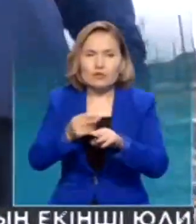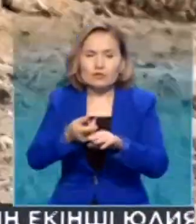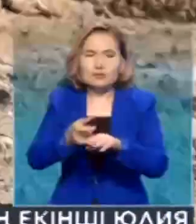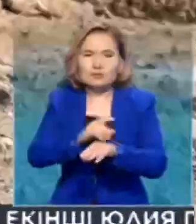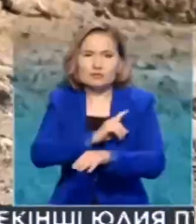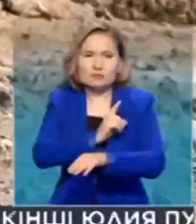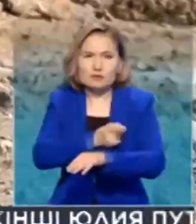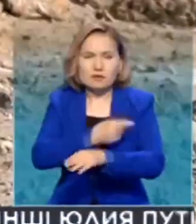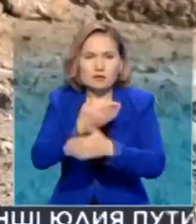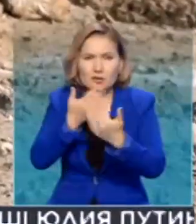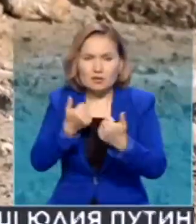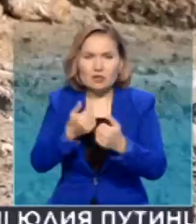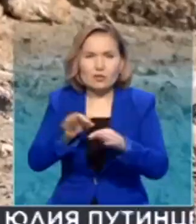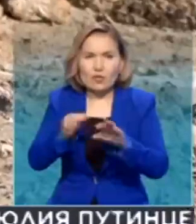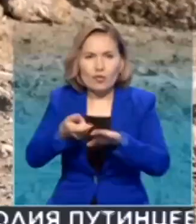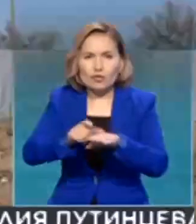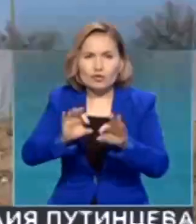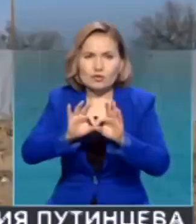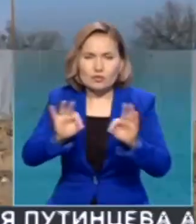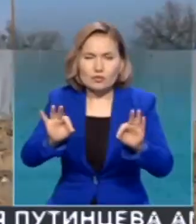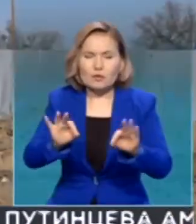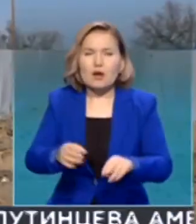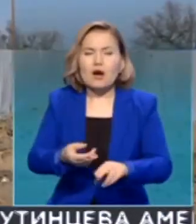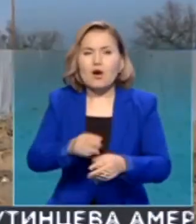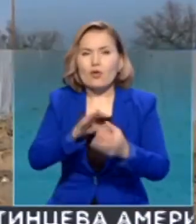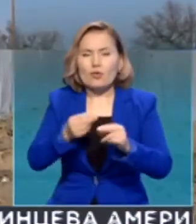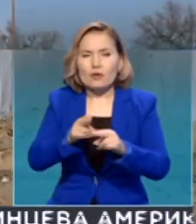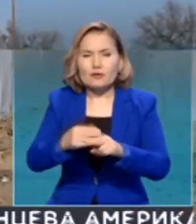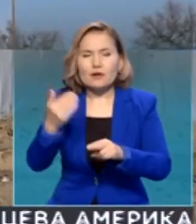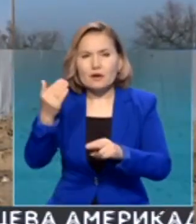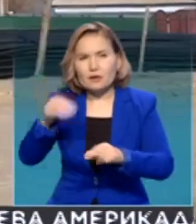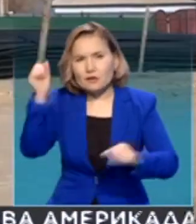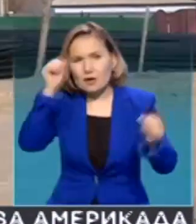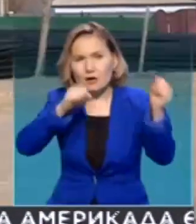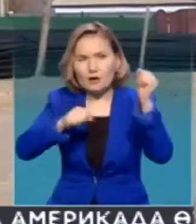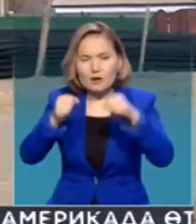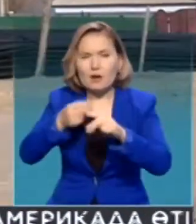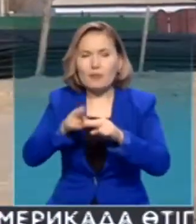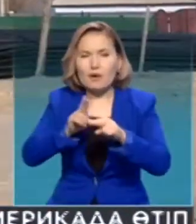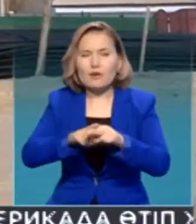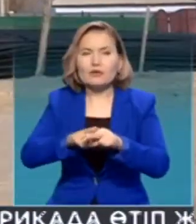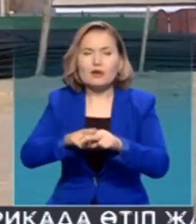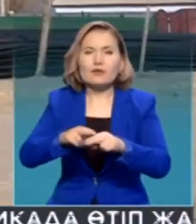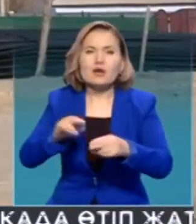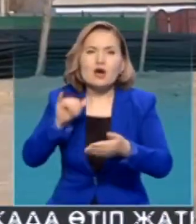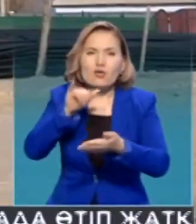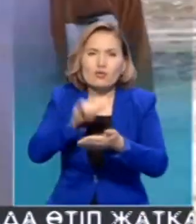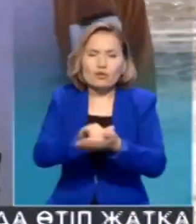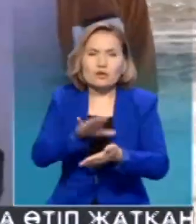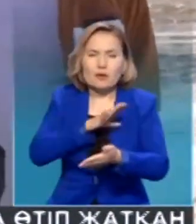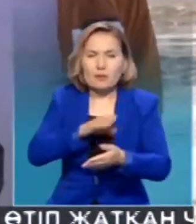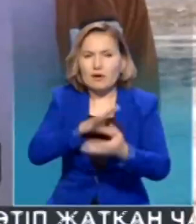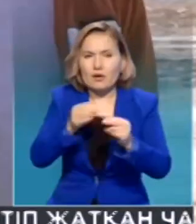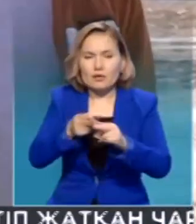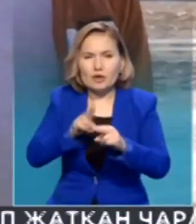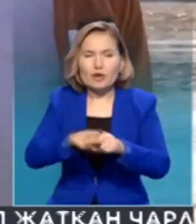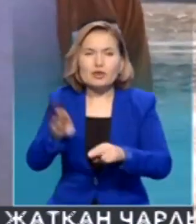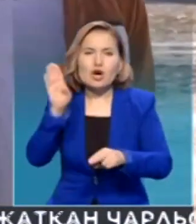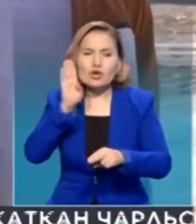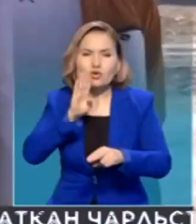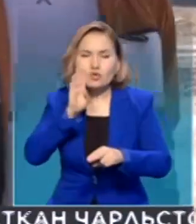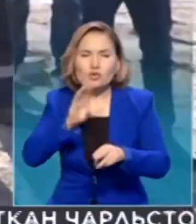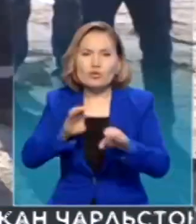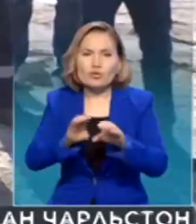Давлениеге шыдамайды. Жүйенің негізгі құбырларында құрылыс жүргізгендер қалай болса солай жерге көміп кете барған. Тексеру нәтижесінде ол тіпті су тарту